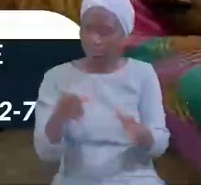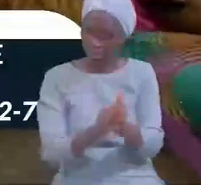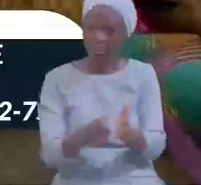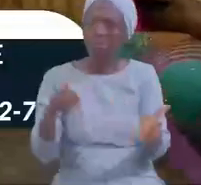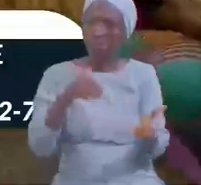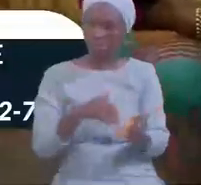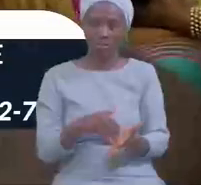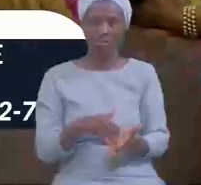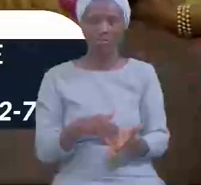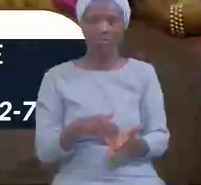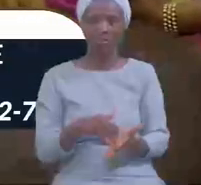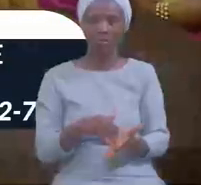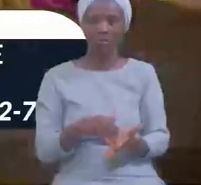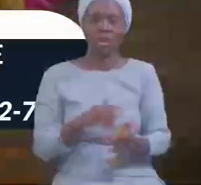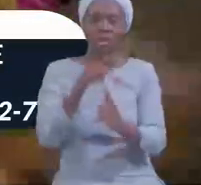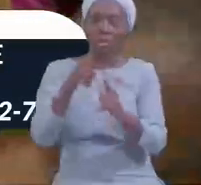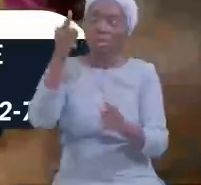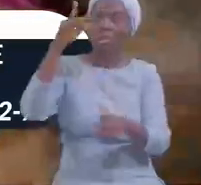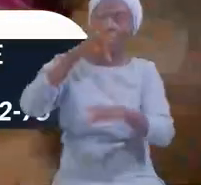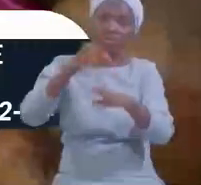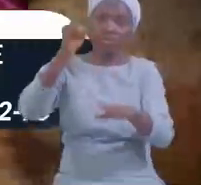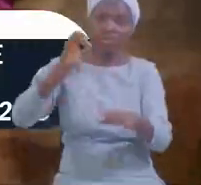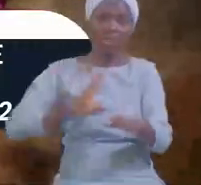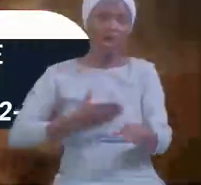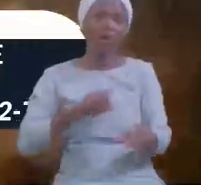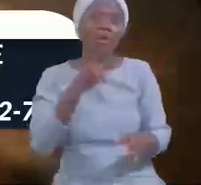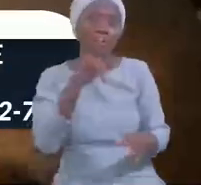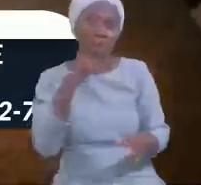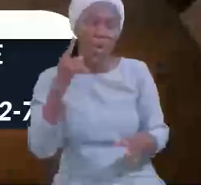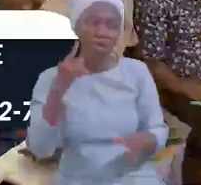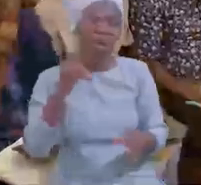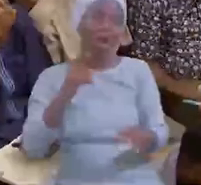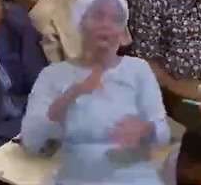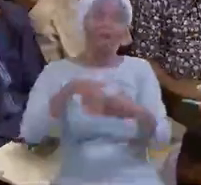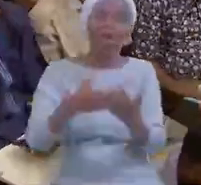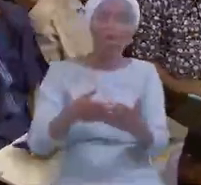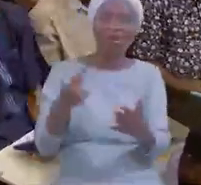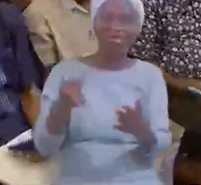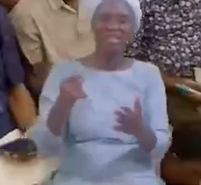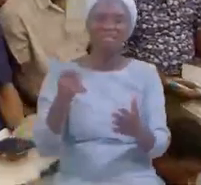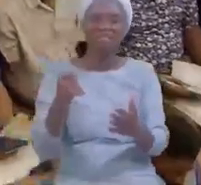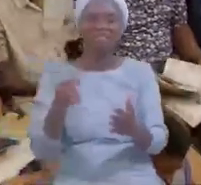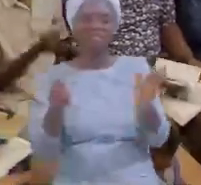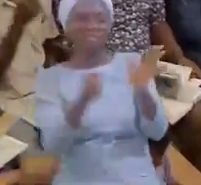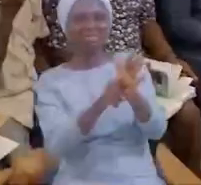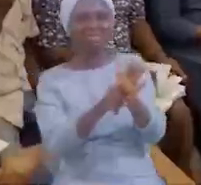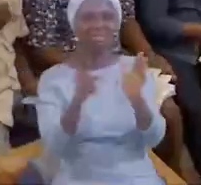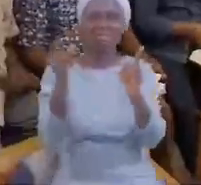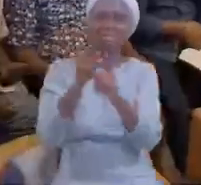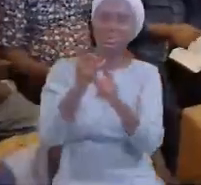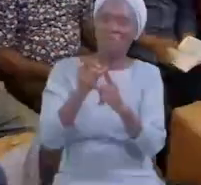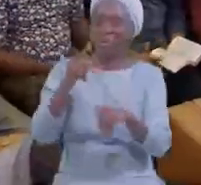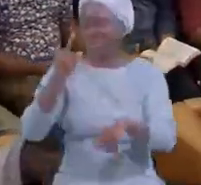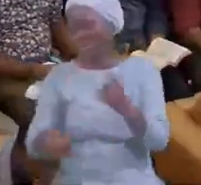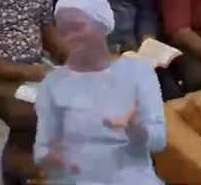ne le dit plus. Quand il touche notre bouche, les négations, je ne peux plus, je ne peux pas